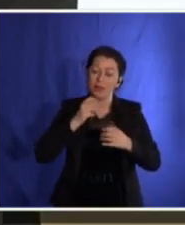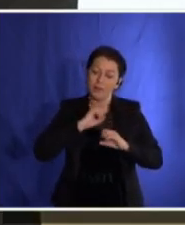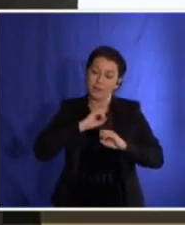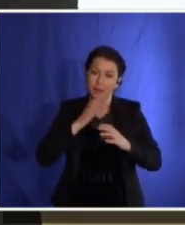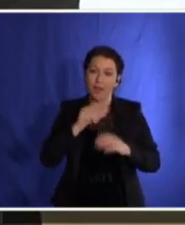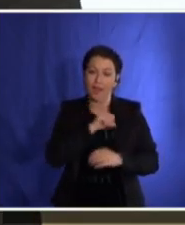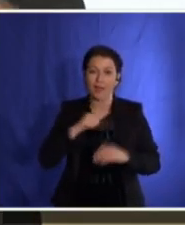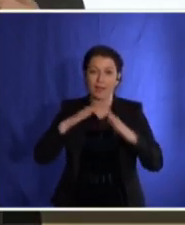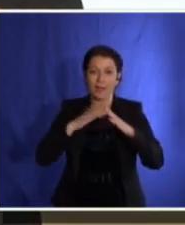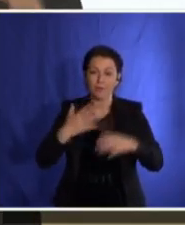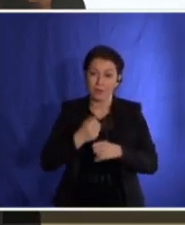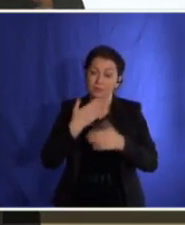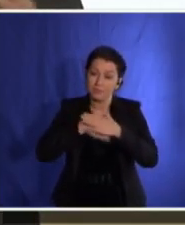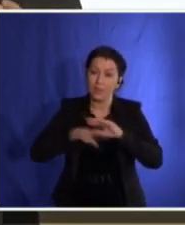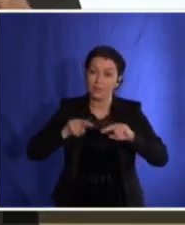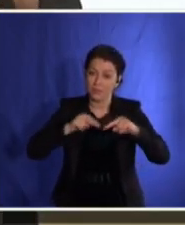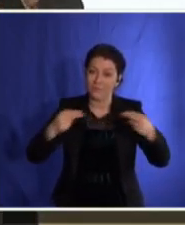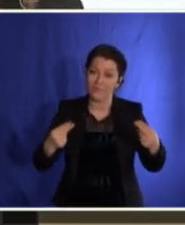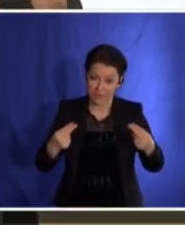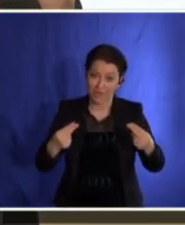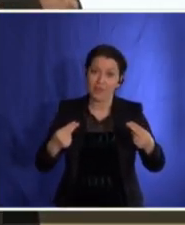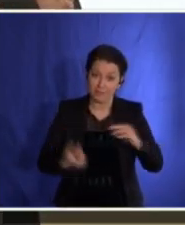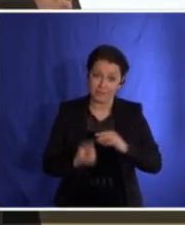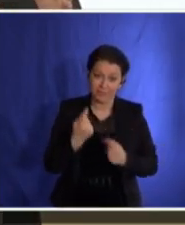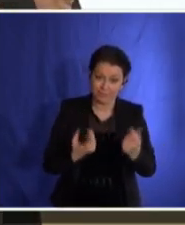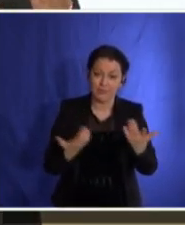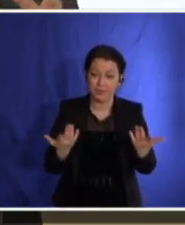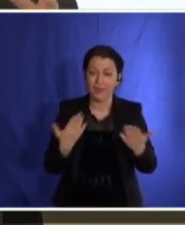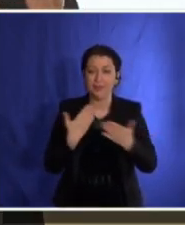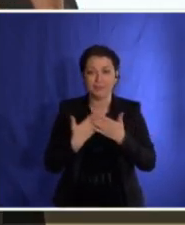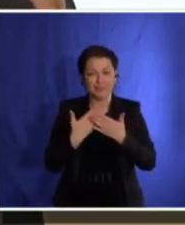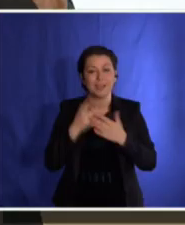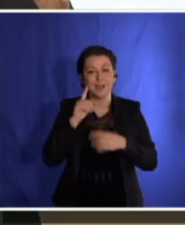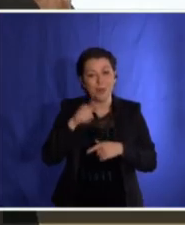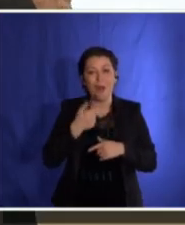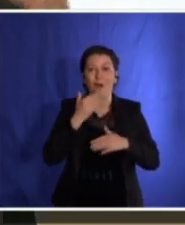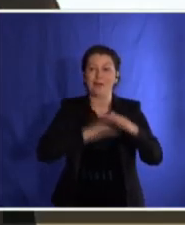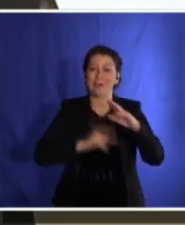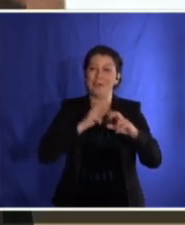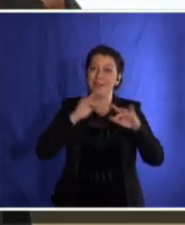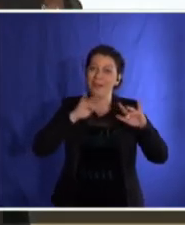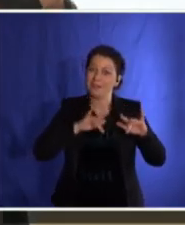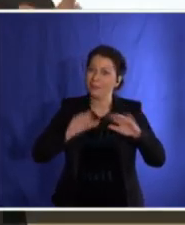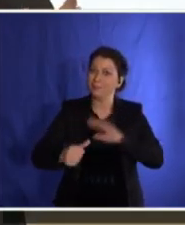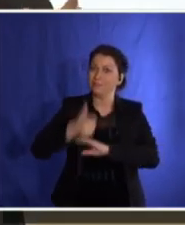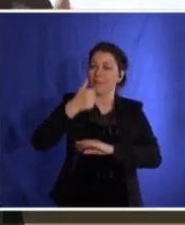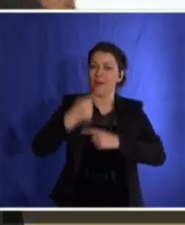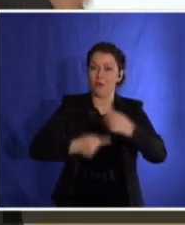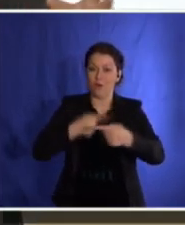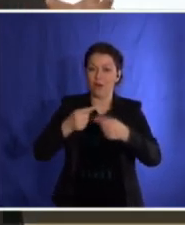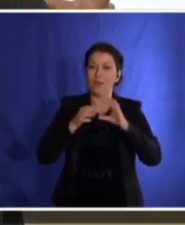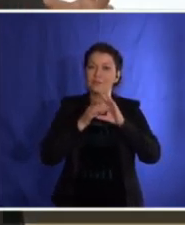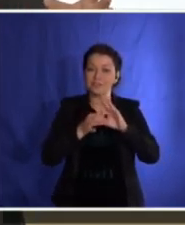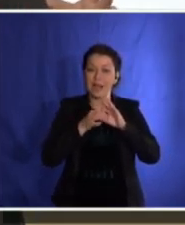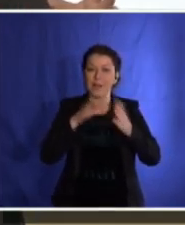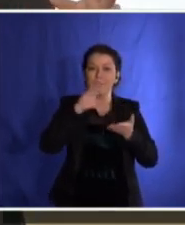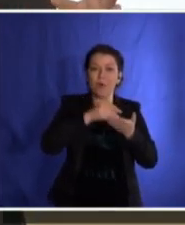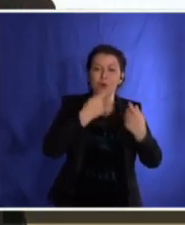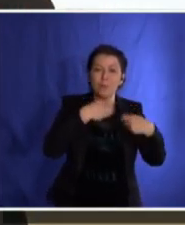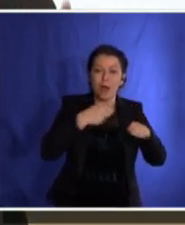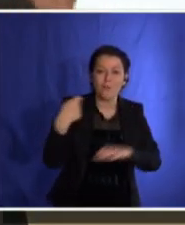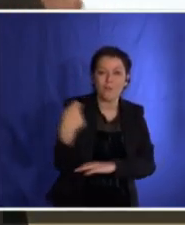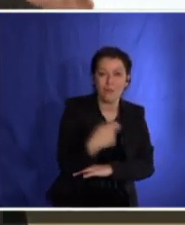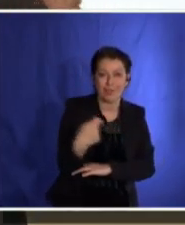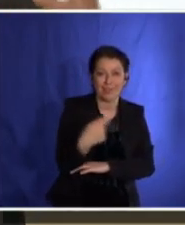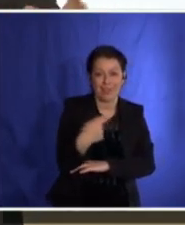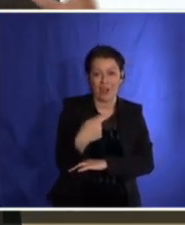Unfälle. Und hier hat Niederösterreich eine Vorreiterrolle, und zwar im Bereich der Förderung, der Wohnbauförderung